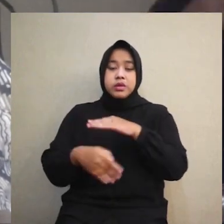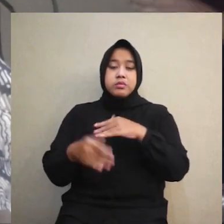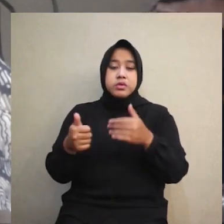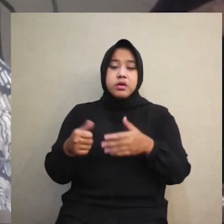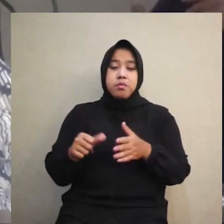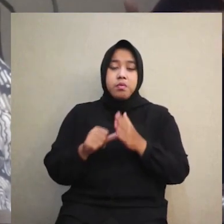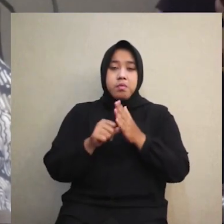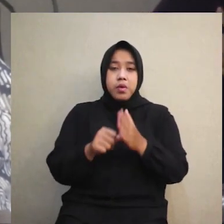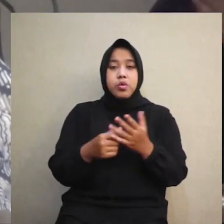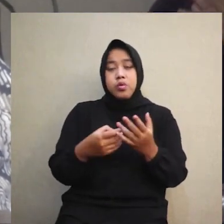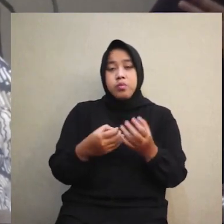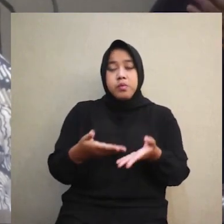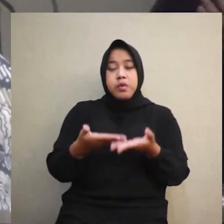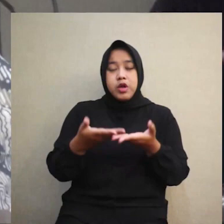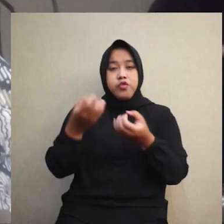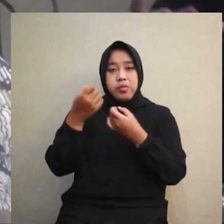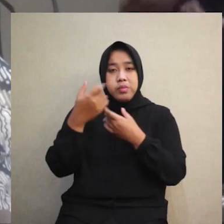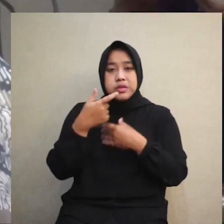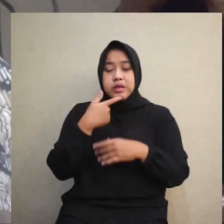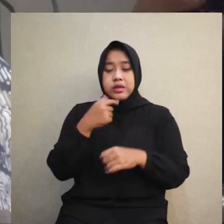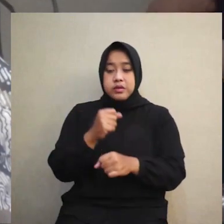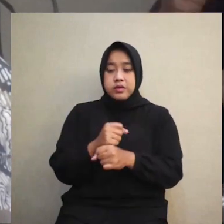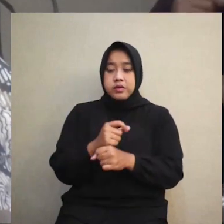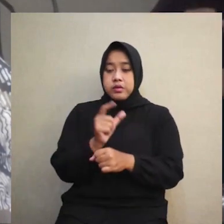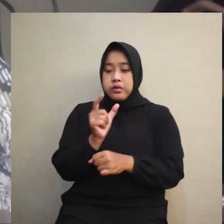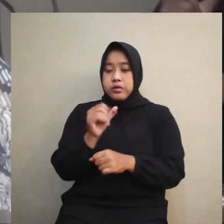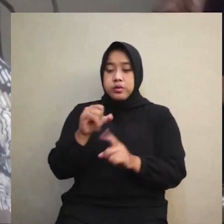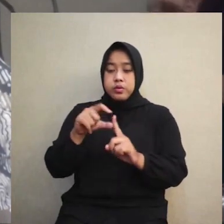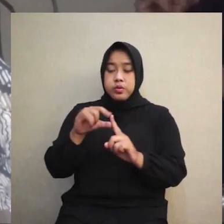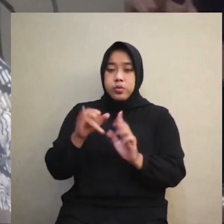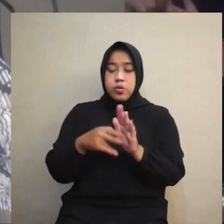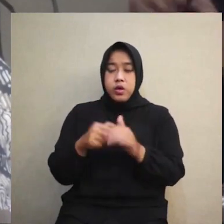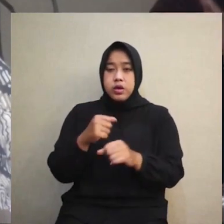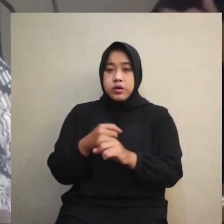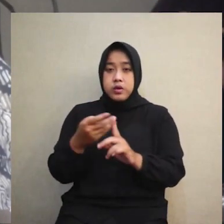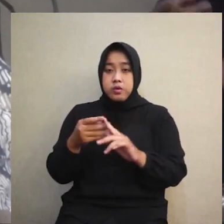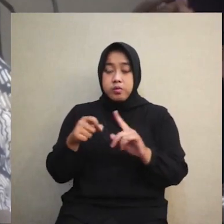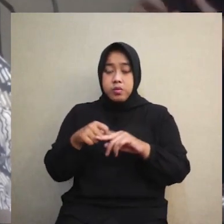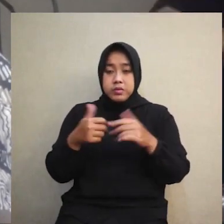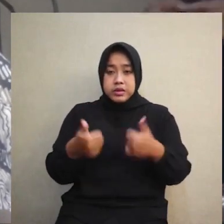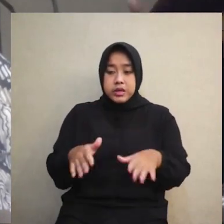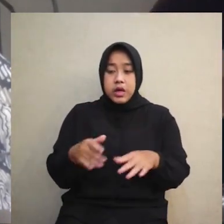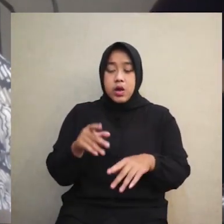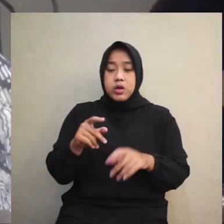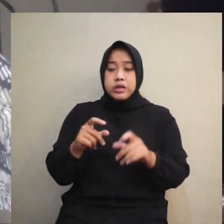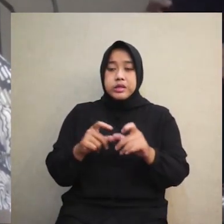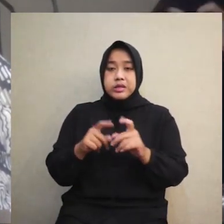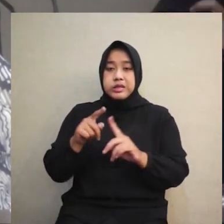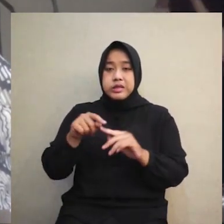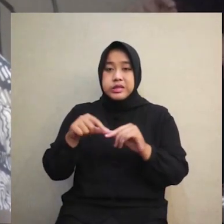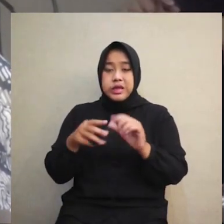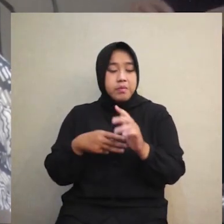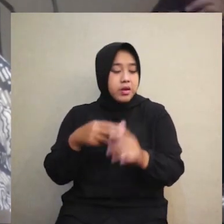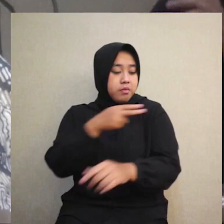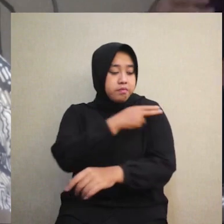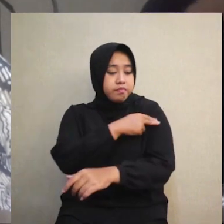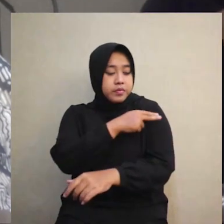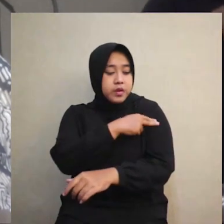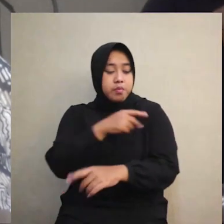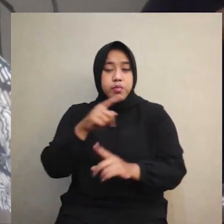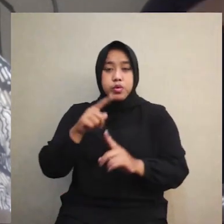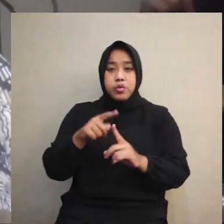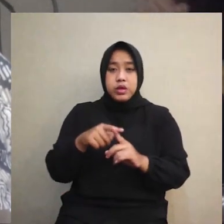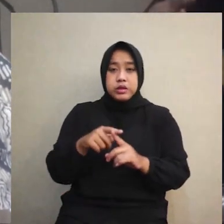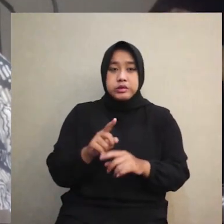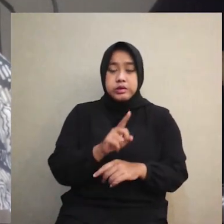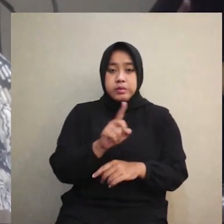menghantarkan informasi gitu soal guiding block mungkin itu bisa selesai ketika kemudian satpam atau Security dan petugas yang ada